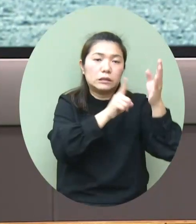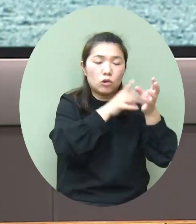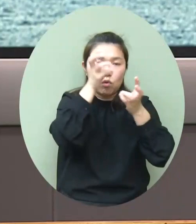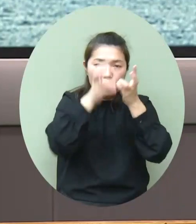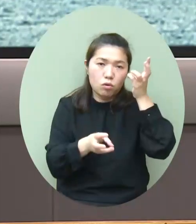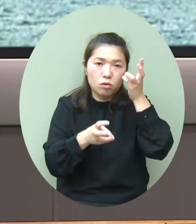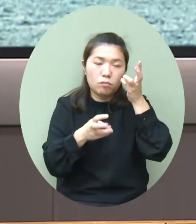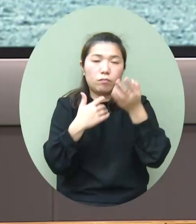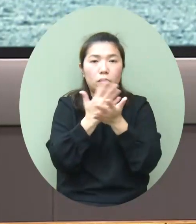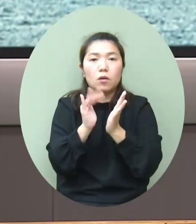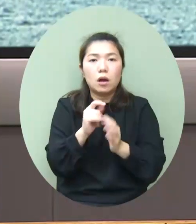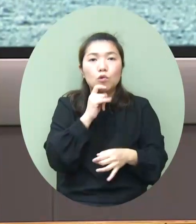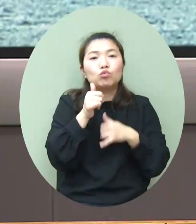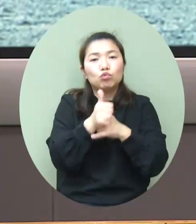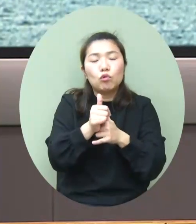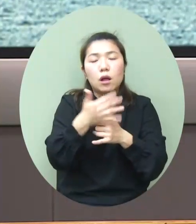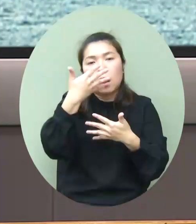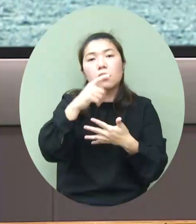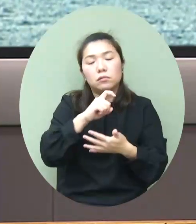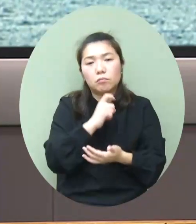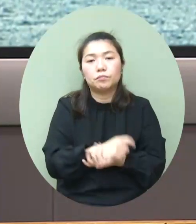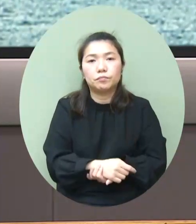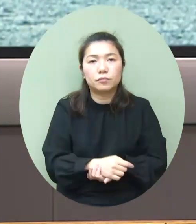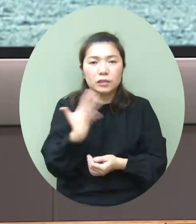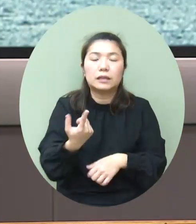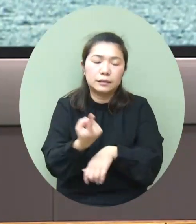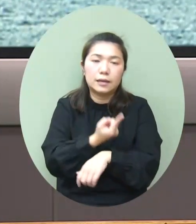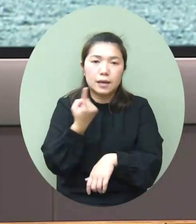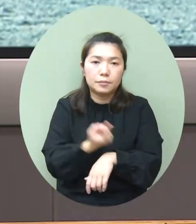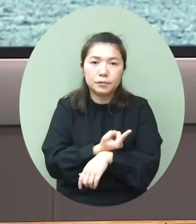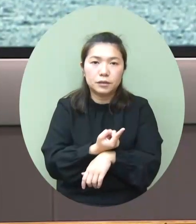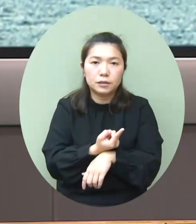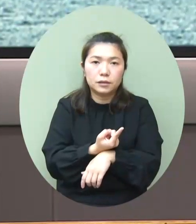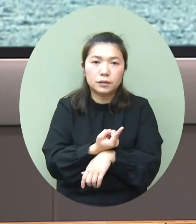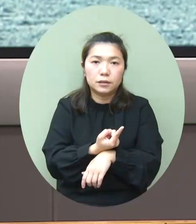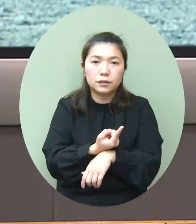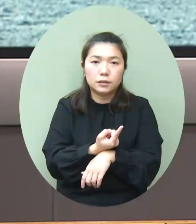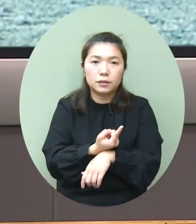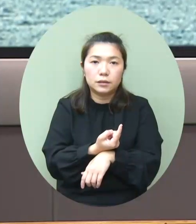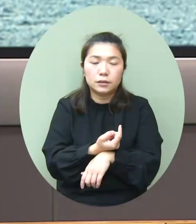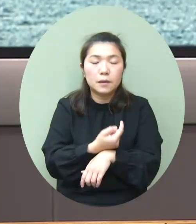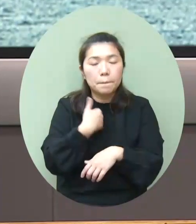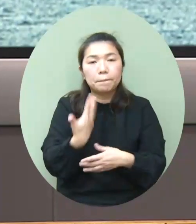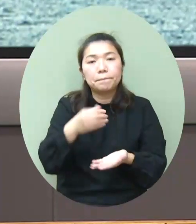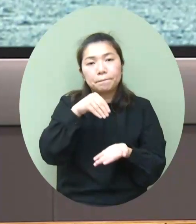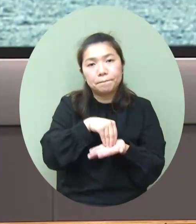他们可以稍后提供他们的资料给我们。现实追溯